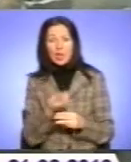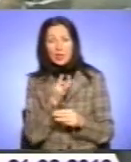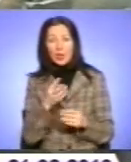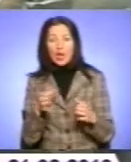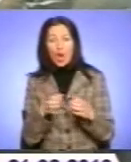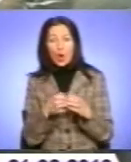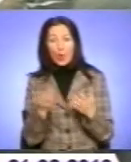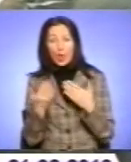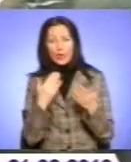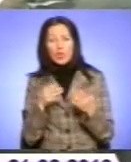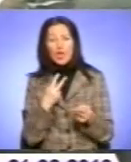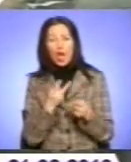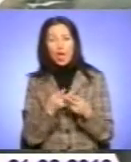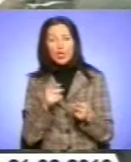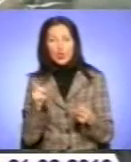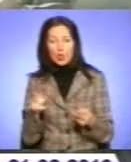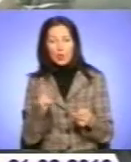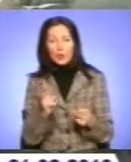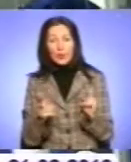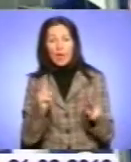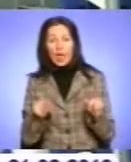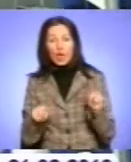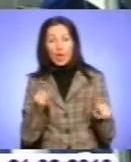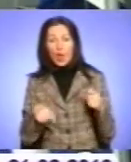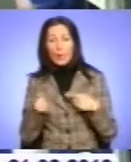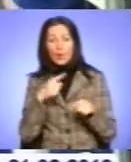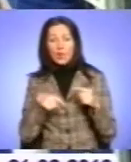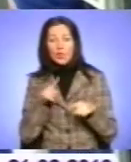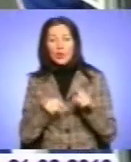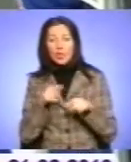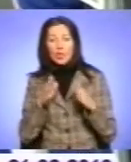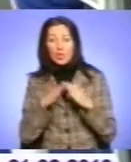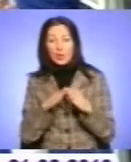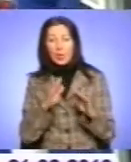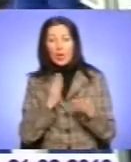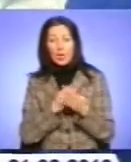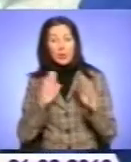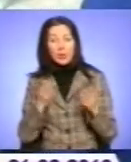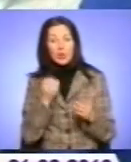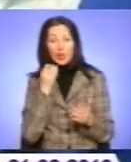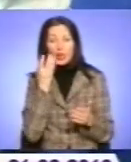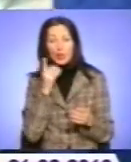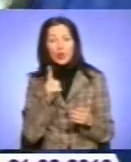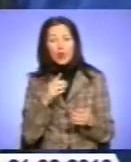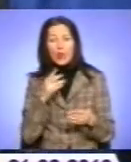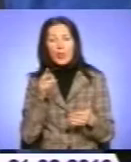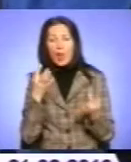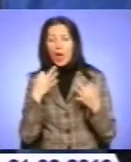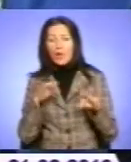засудженими. Дехто повертається у рідний дім. А трапляються випадки, коли на волю не хочуть виходити, бо ніхто їх там не